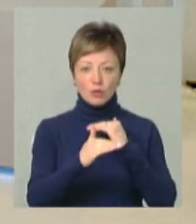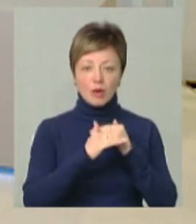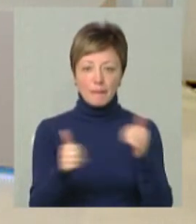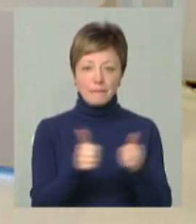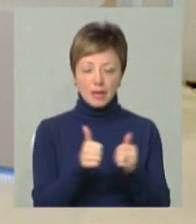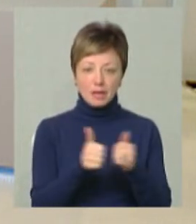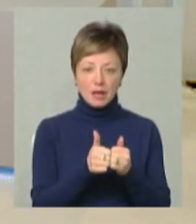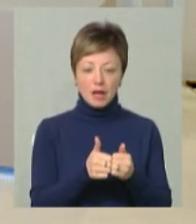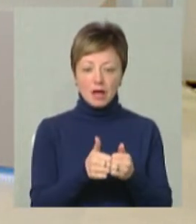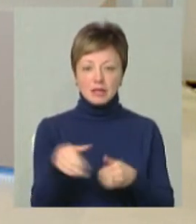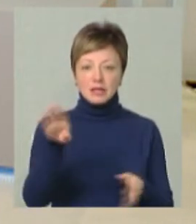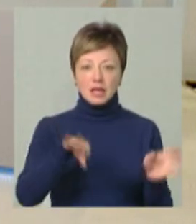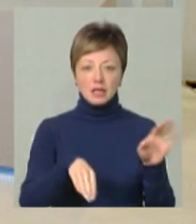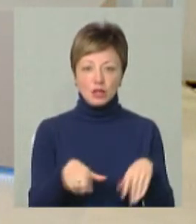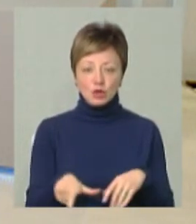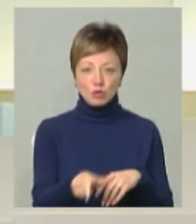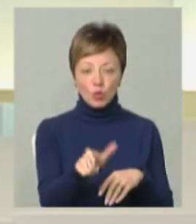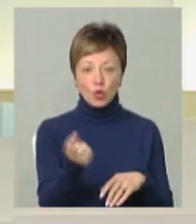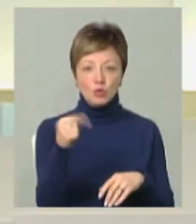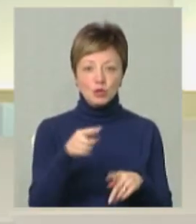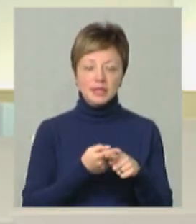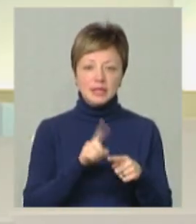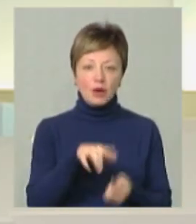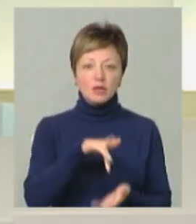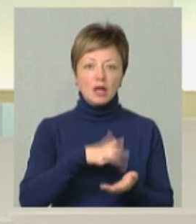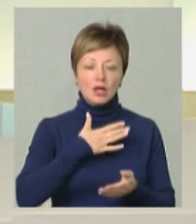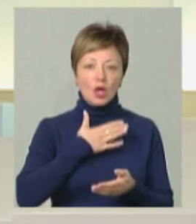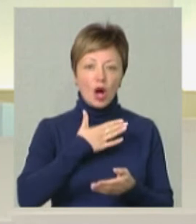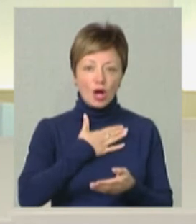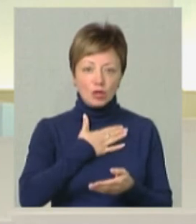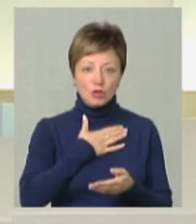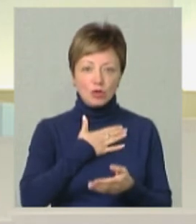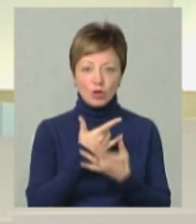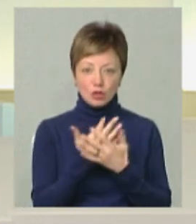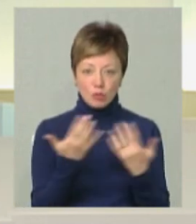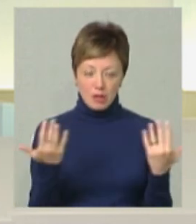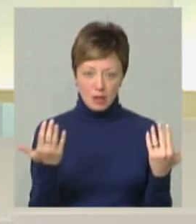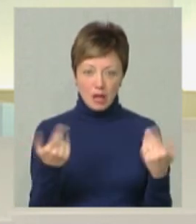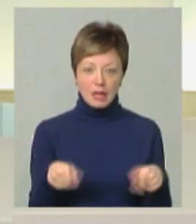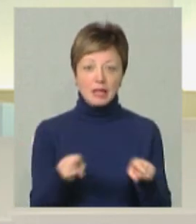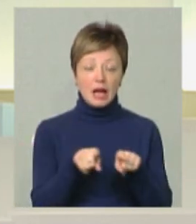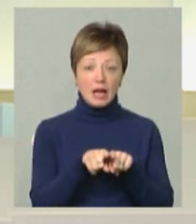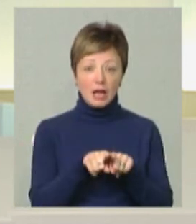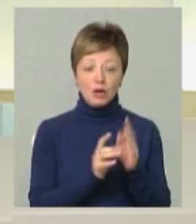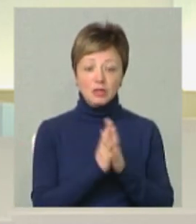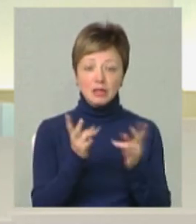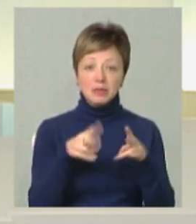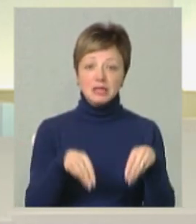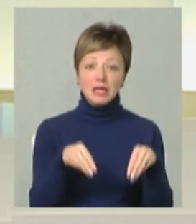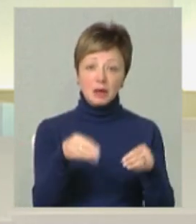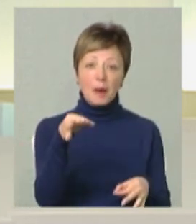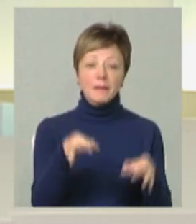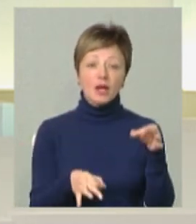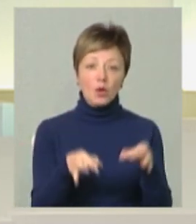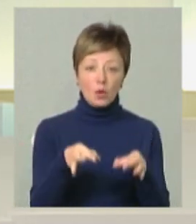них, прибережно-захисних смугах, тому що це є осередок нашого біорізноманіття. Ці рослини треба садити саме природні,